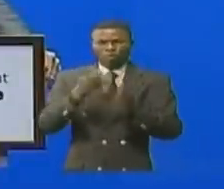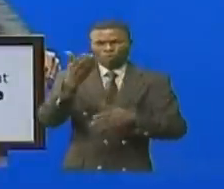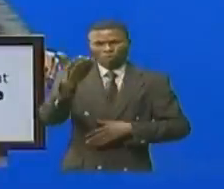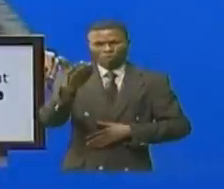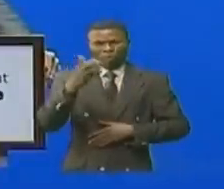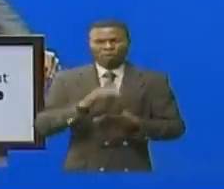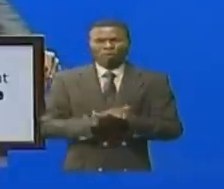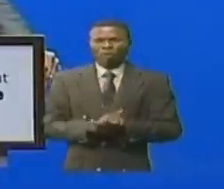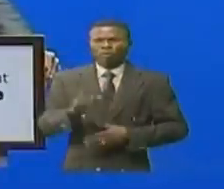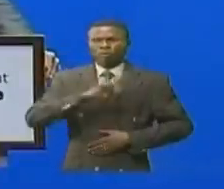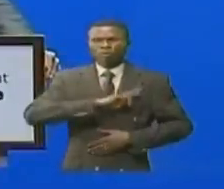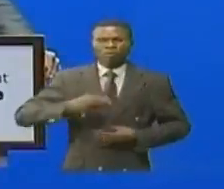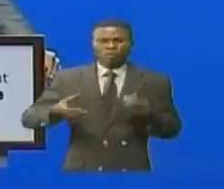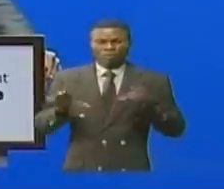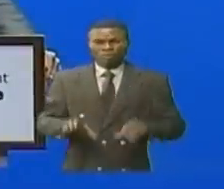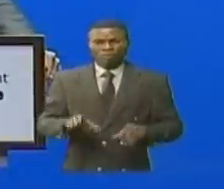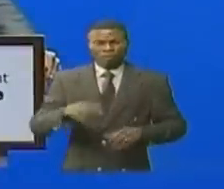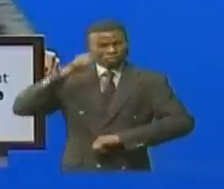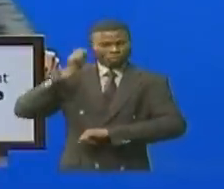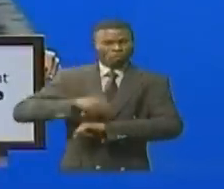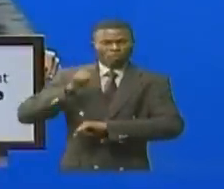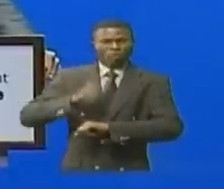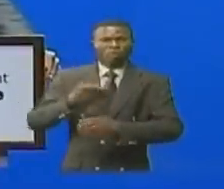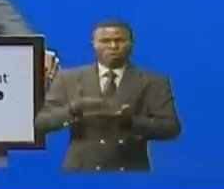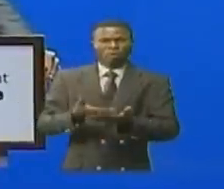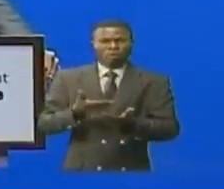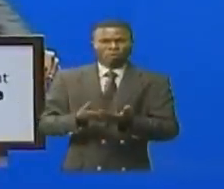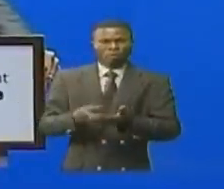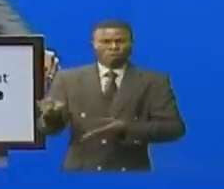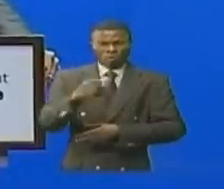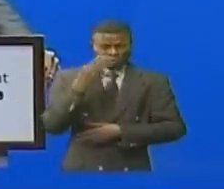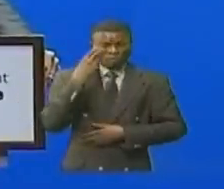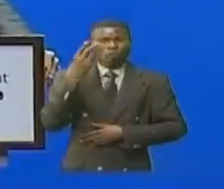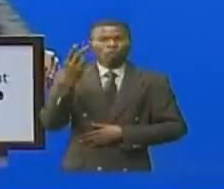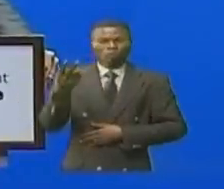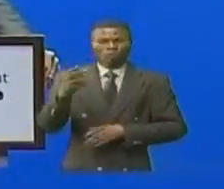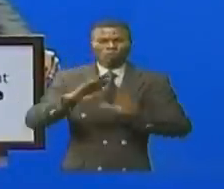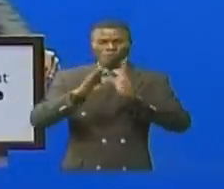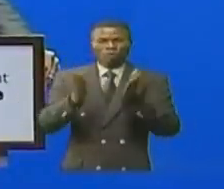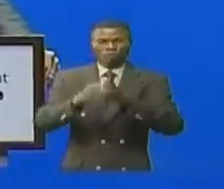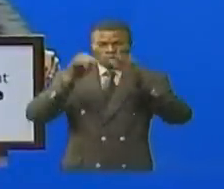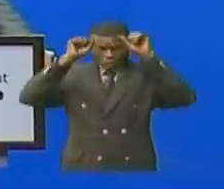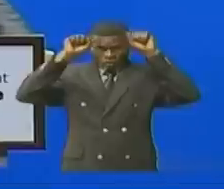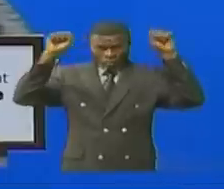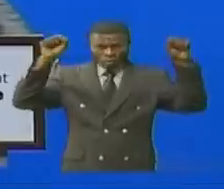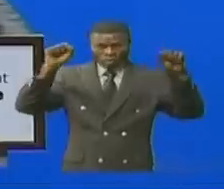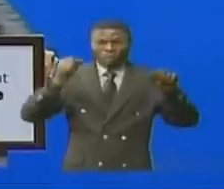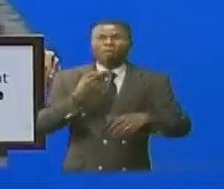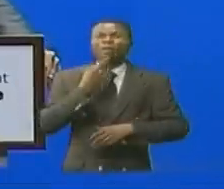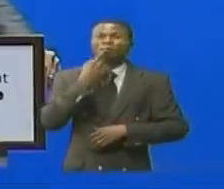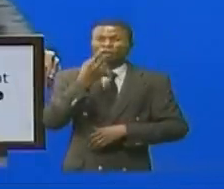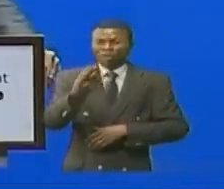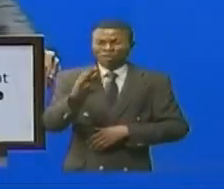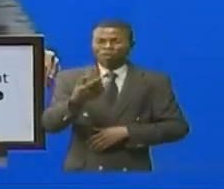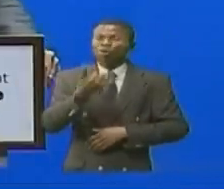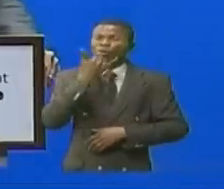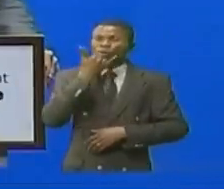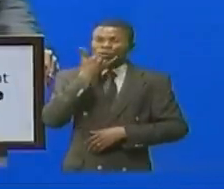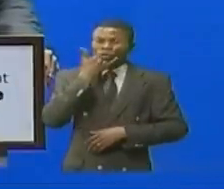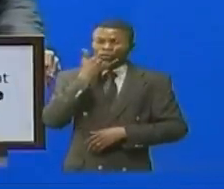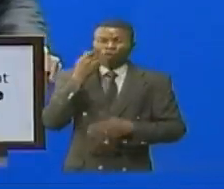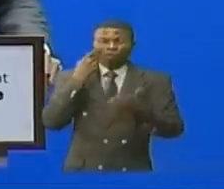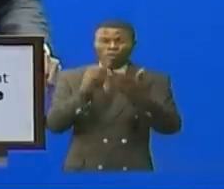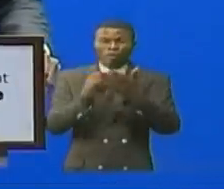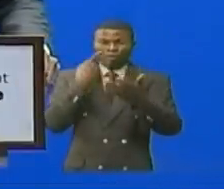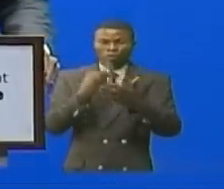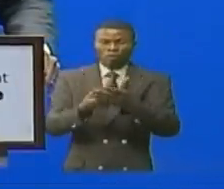la République, c'est la justice. Vous avez suivi, c'est que le président de la République a dénoncé tous les dérapages qui s'observent